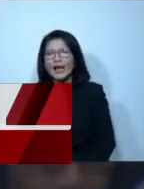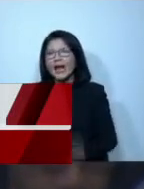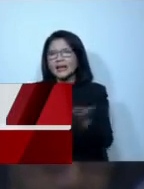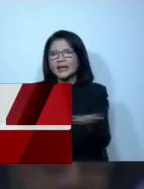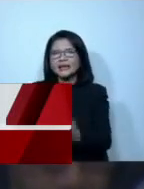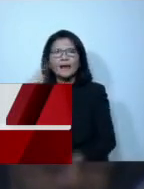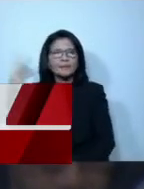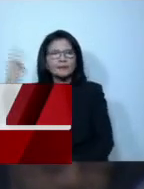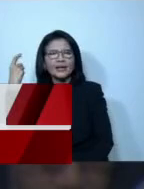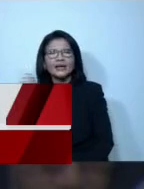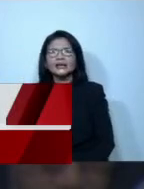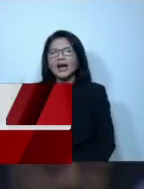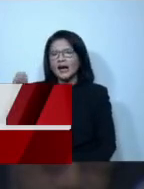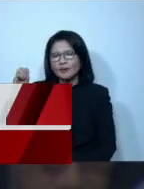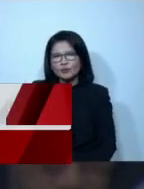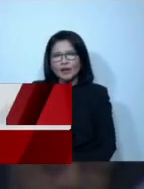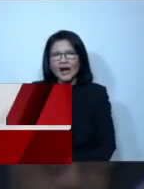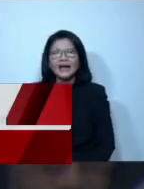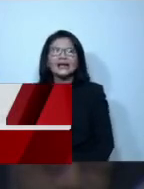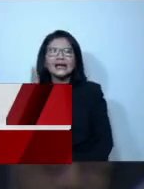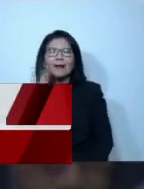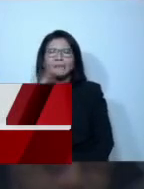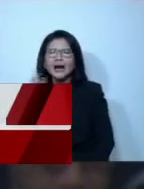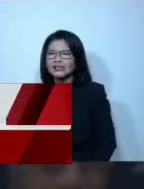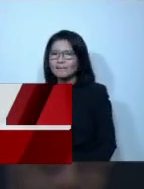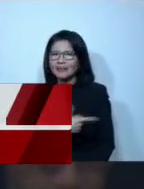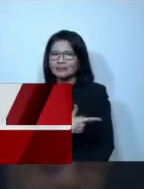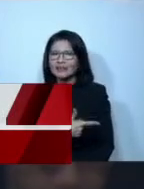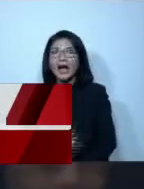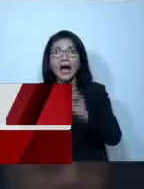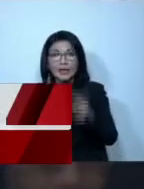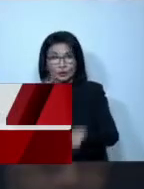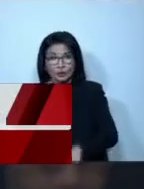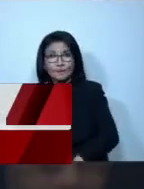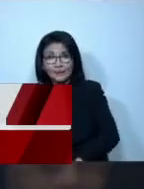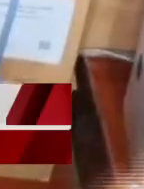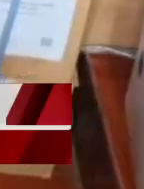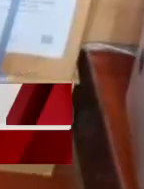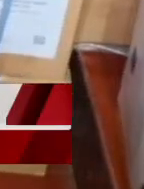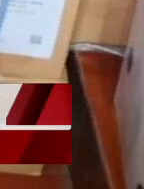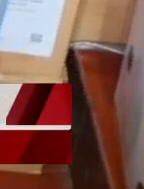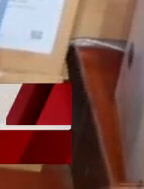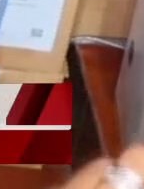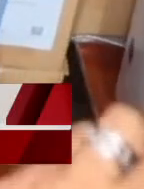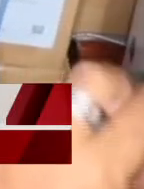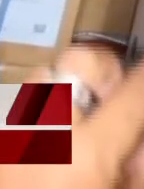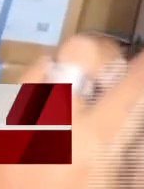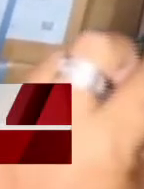tak penting, seperti tiada meja atau podium selama debat berlangsung.